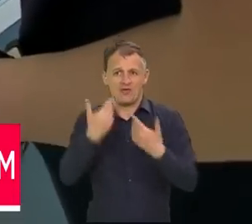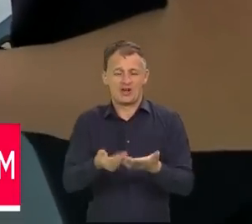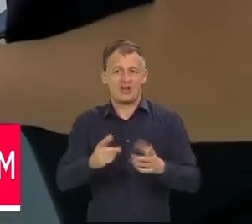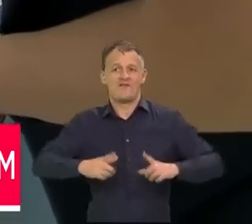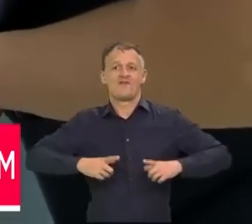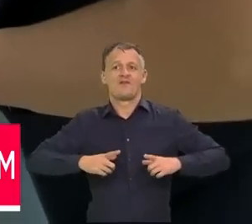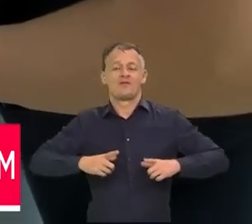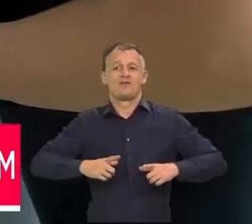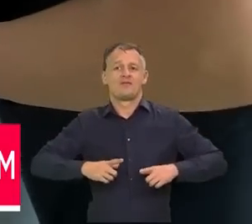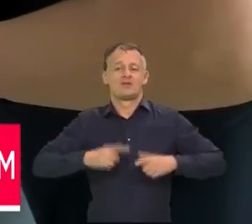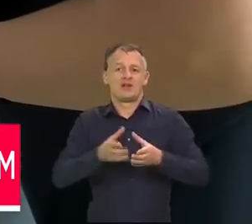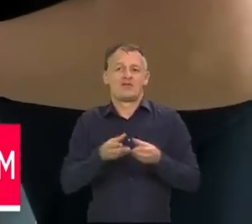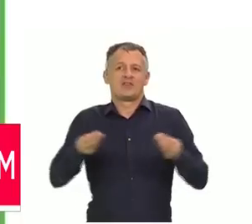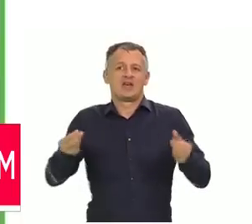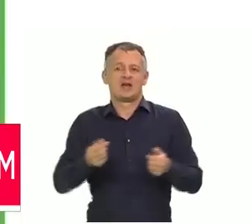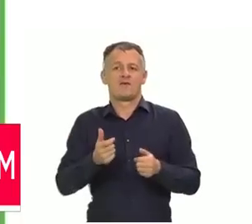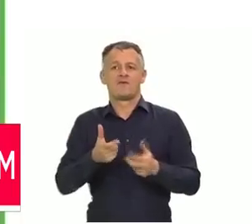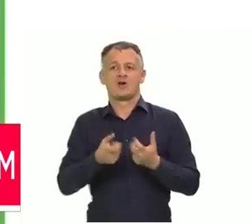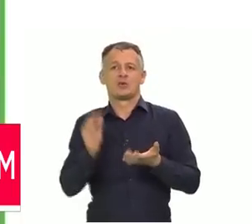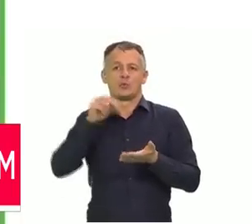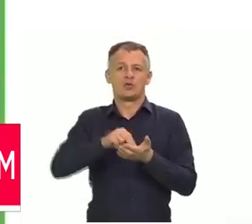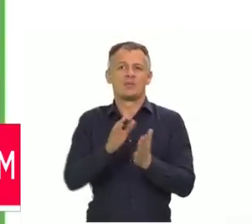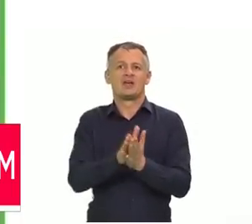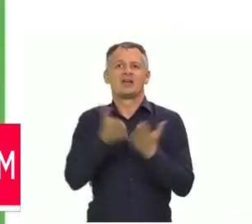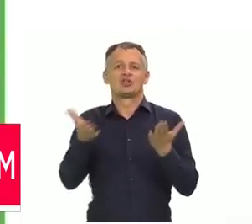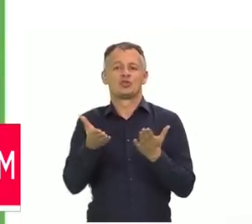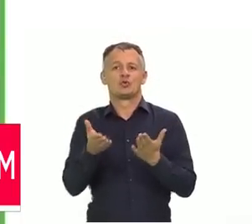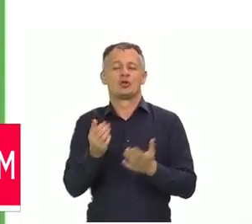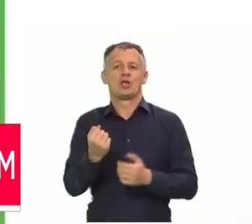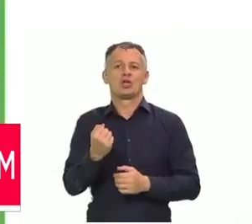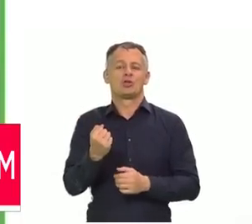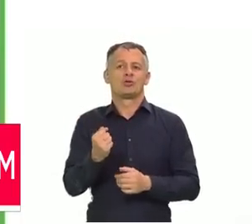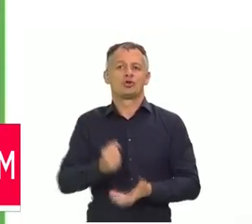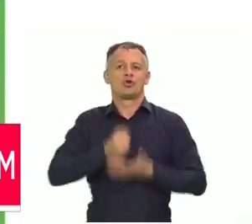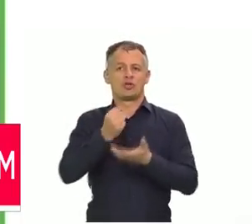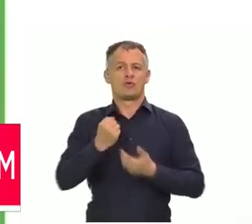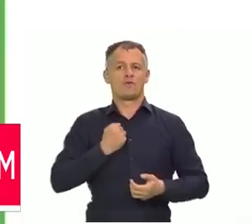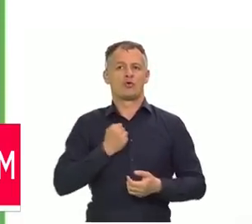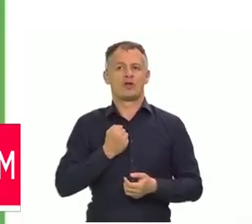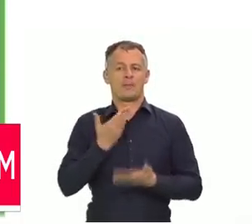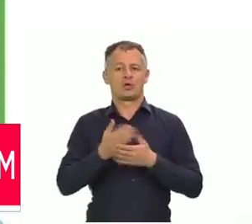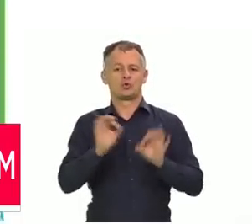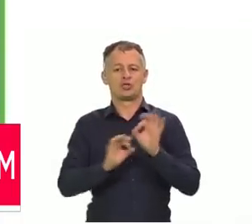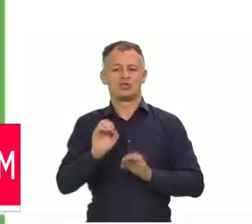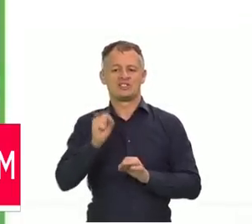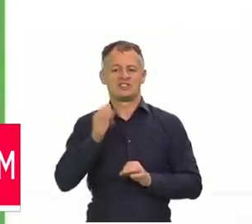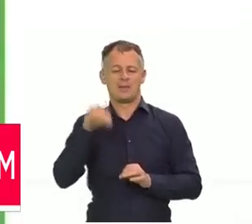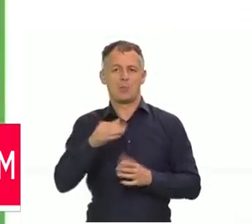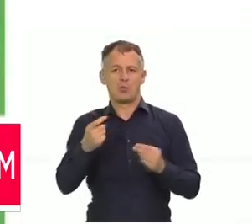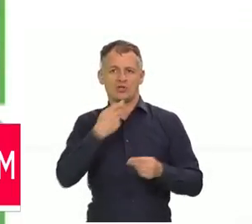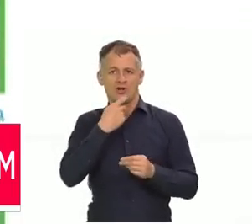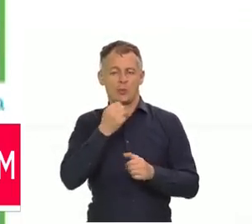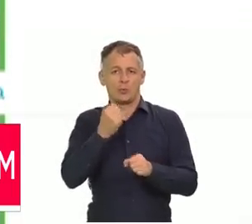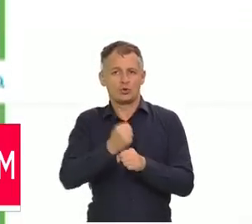fără să ne scriem într-un registru. Registrul Național al Donatorilor Voluntari de Celule STEM funcționează de mai mulți ani, iar procedura nu este